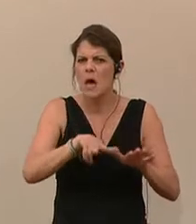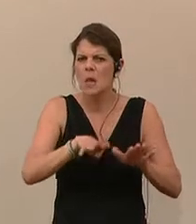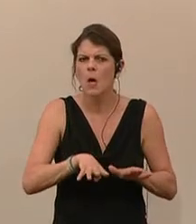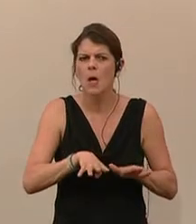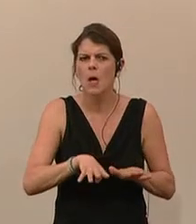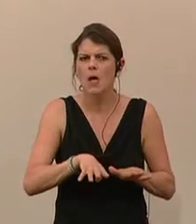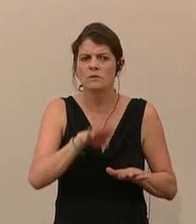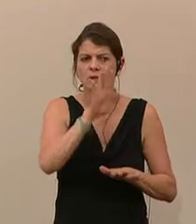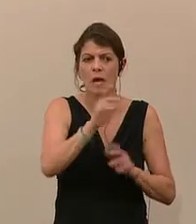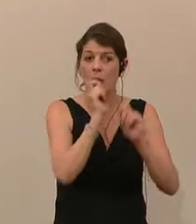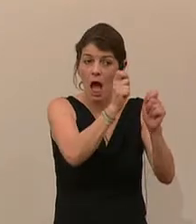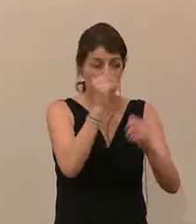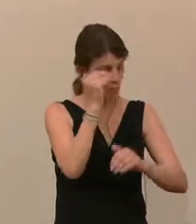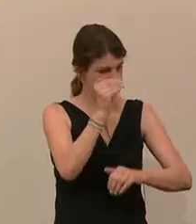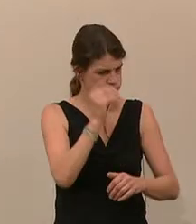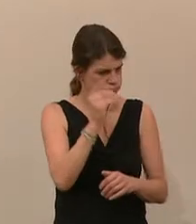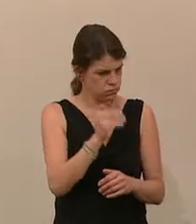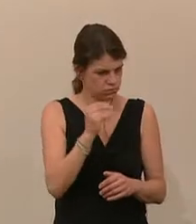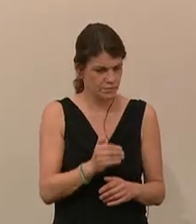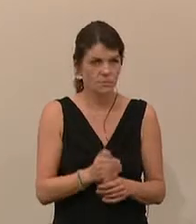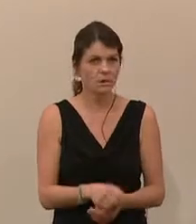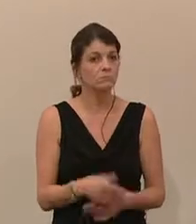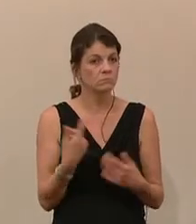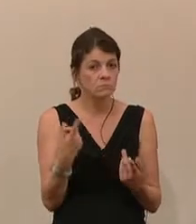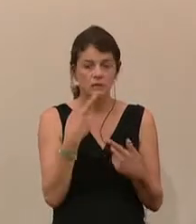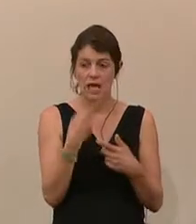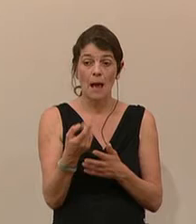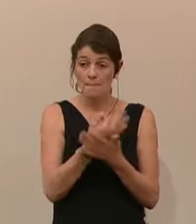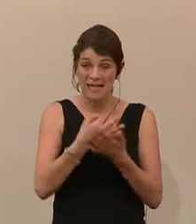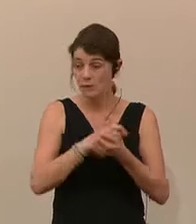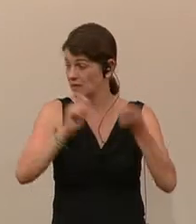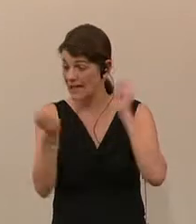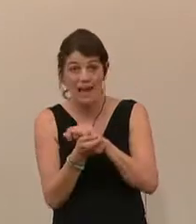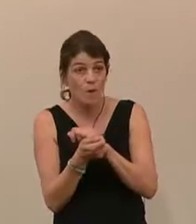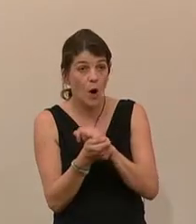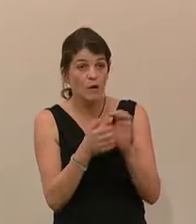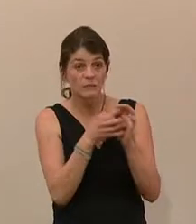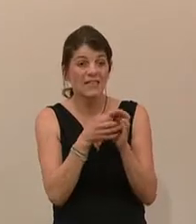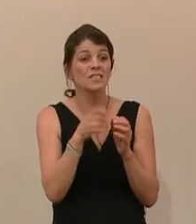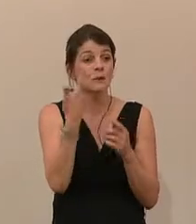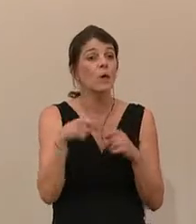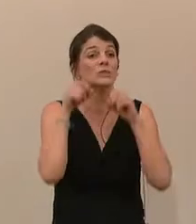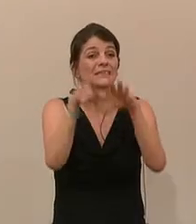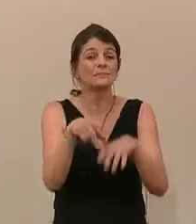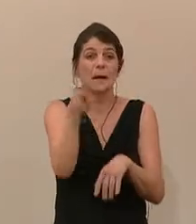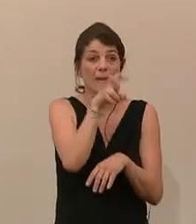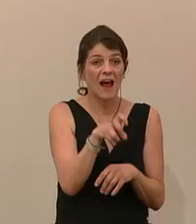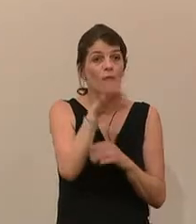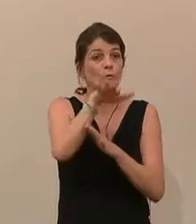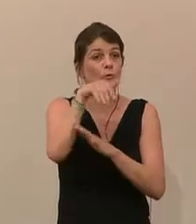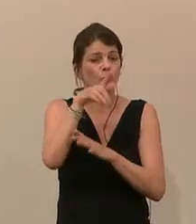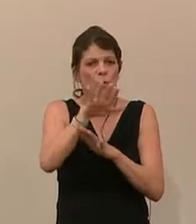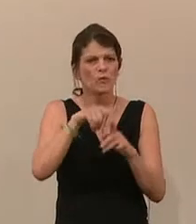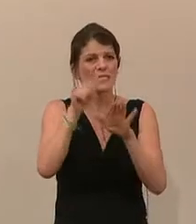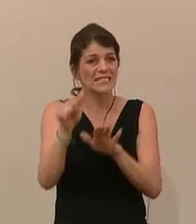und 9 in Ihrem Antrag, ist bitte zu finden, Bildungsreformgesetz 2017, Paragraph 5 und